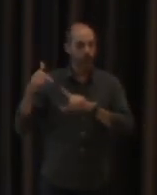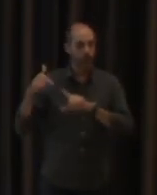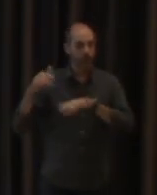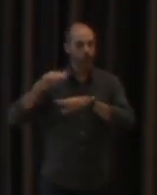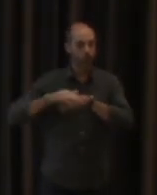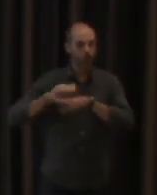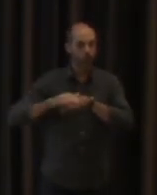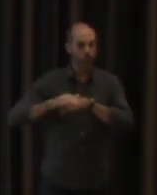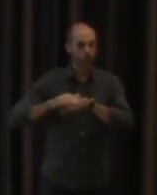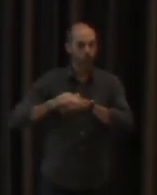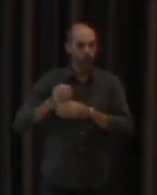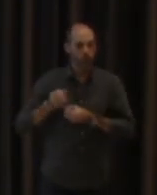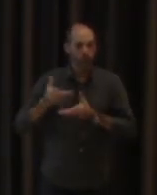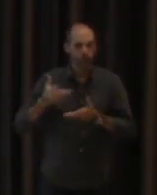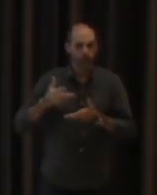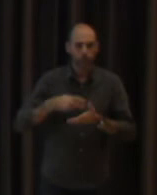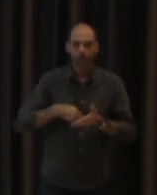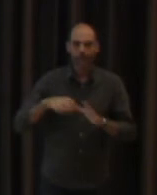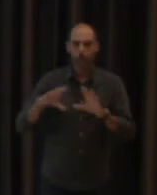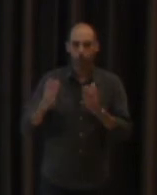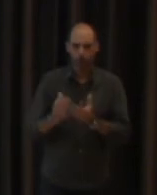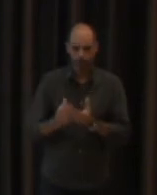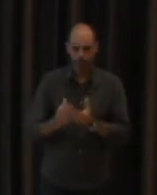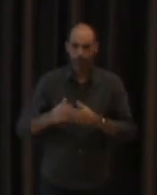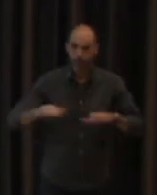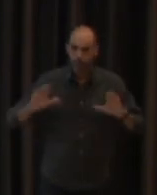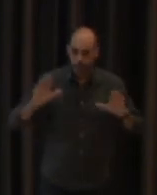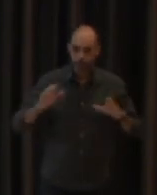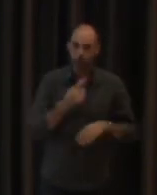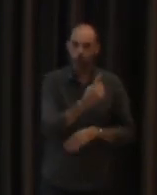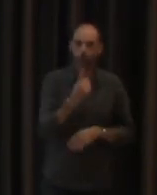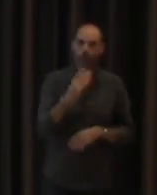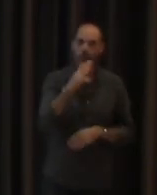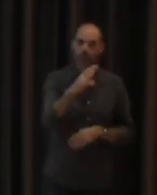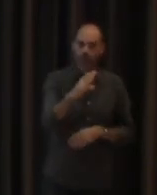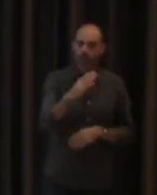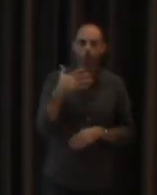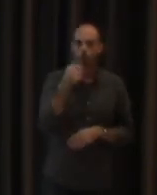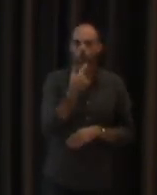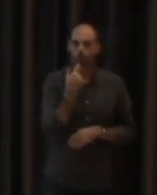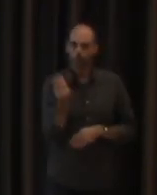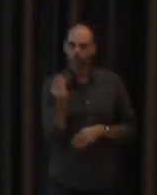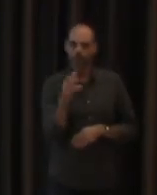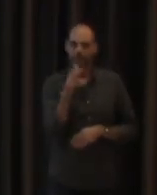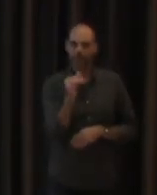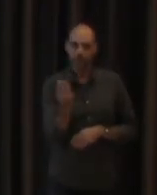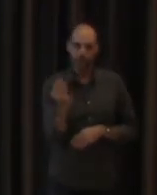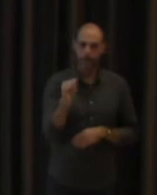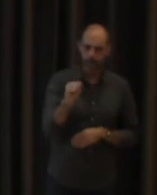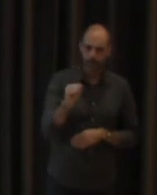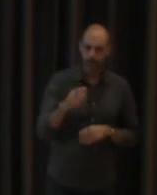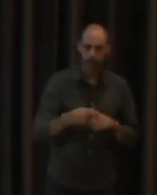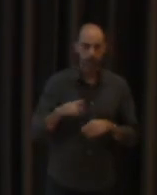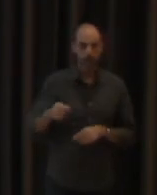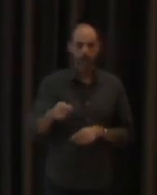que predica globalment del subjecte. Però en el cas d'11C, fixeu-vos que no podem afegir-hi. En Pere hi porta